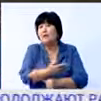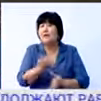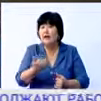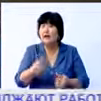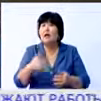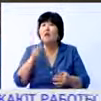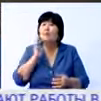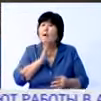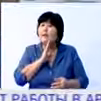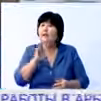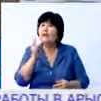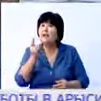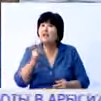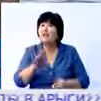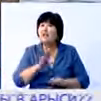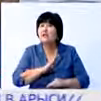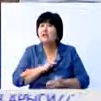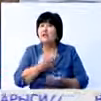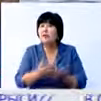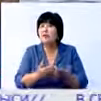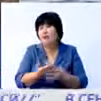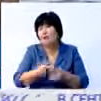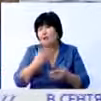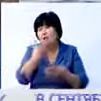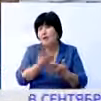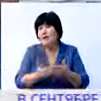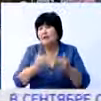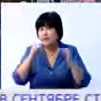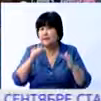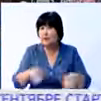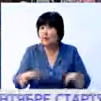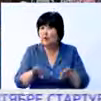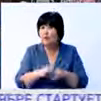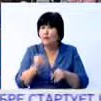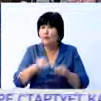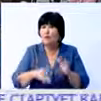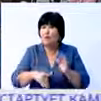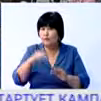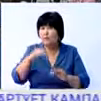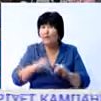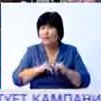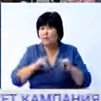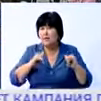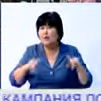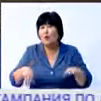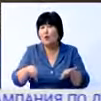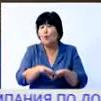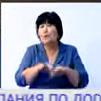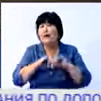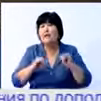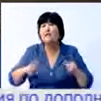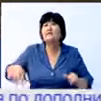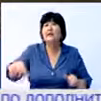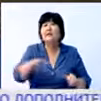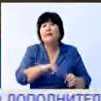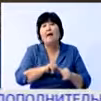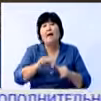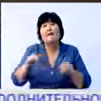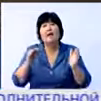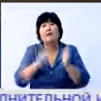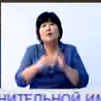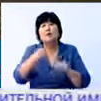по материнской и младенческой смертности. Этот показатель снижается, но все еще высок и значительно превышает уровень развитых стран. Отдельно